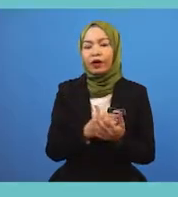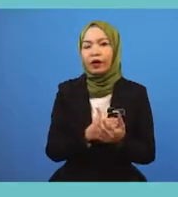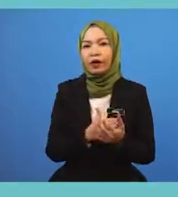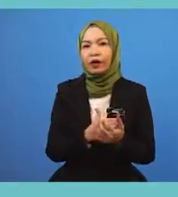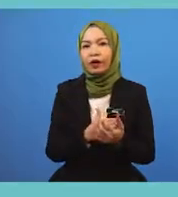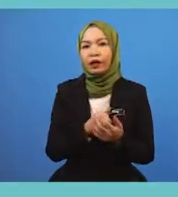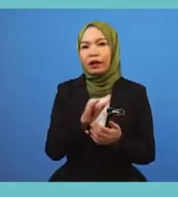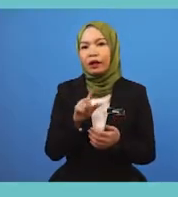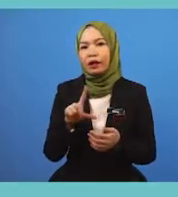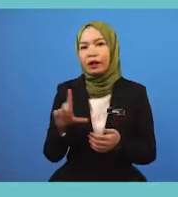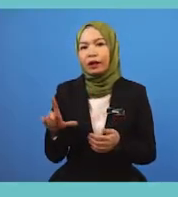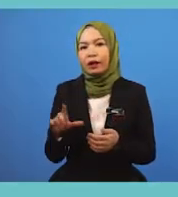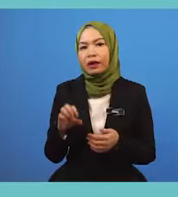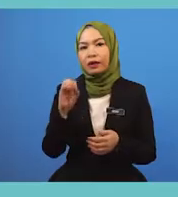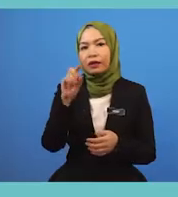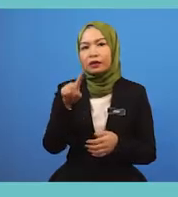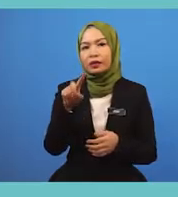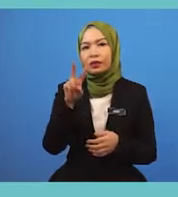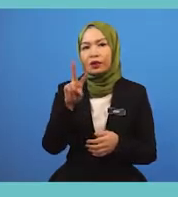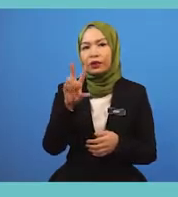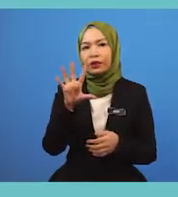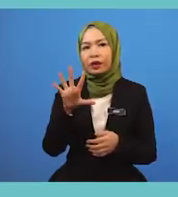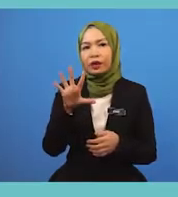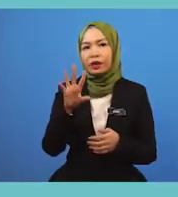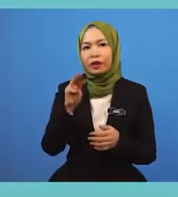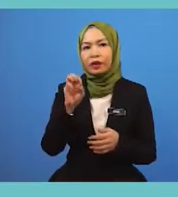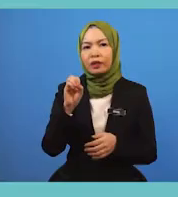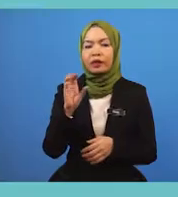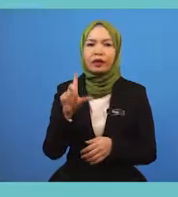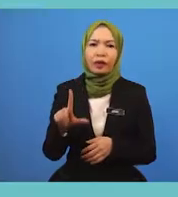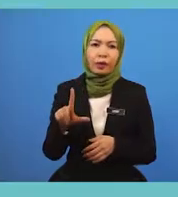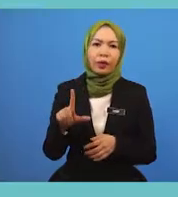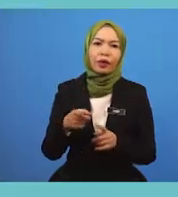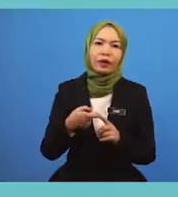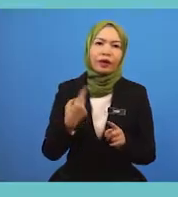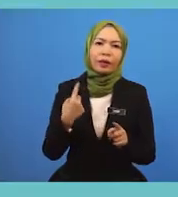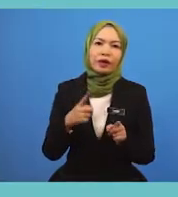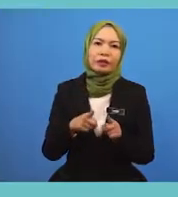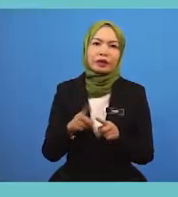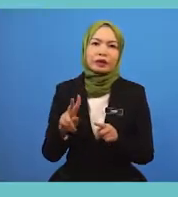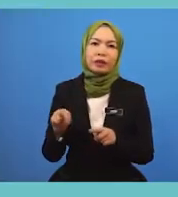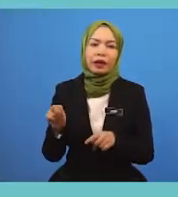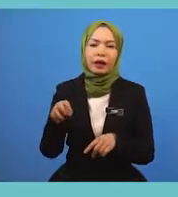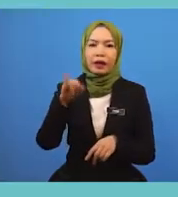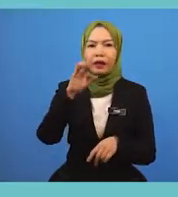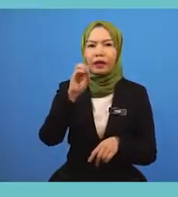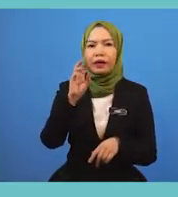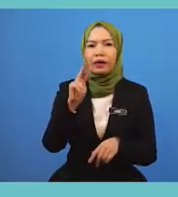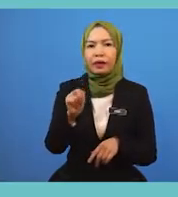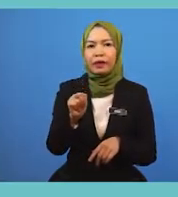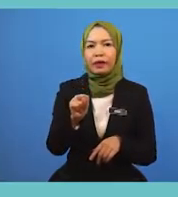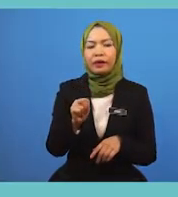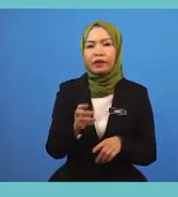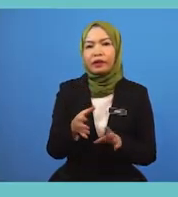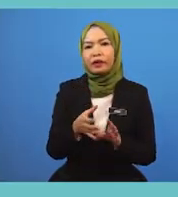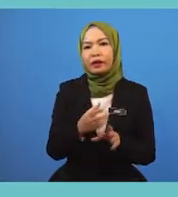adalah sebanyak 0.25 mol. Daripada persamaan ion, dapat murid-murid